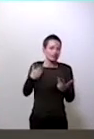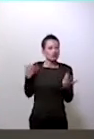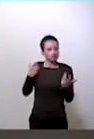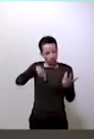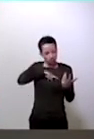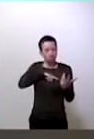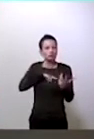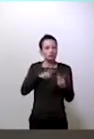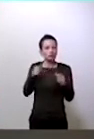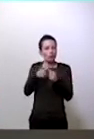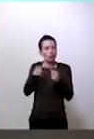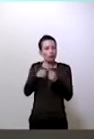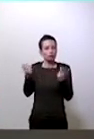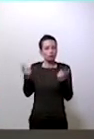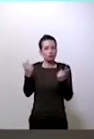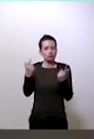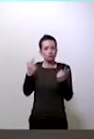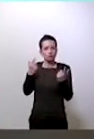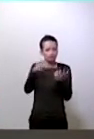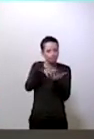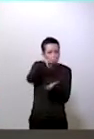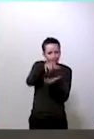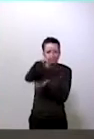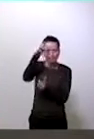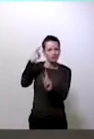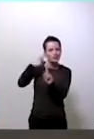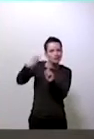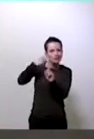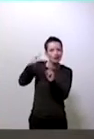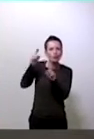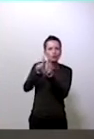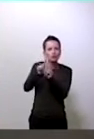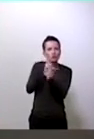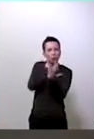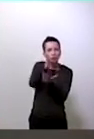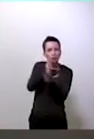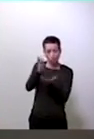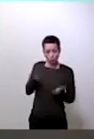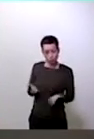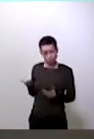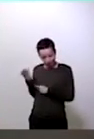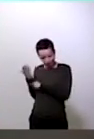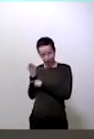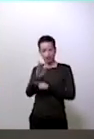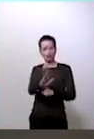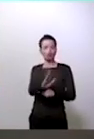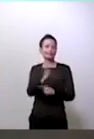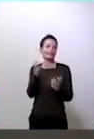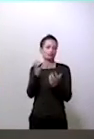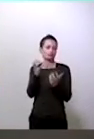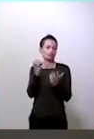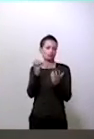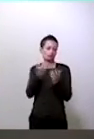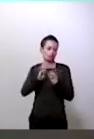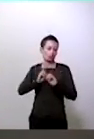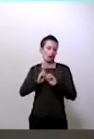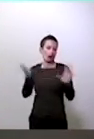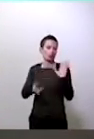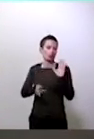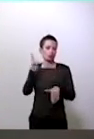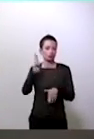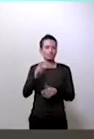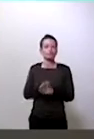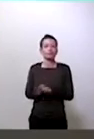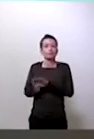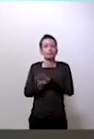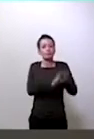qualifier, détailler et quantifier les orientations que nous vous présentons aujourd'hui. Je veux vous indiquer, mais de façon